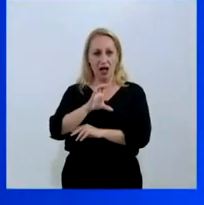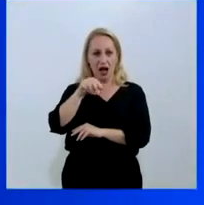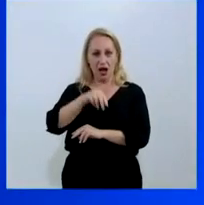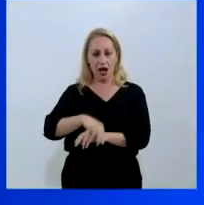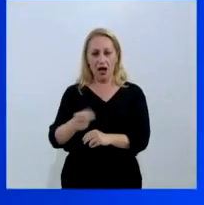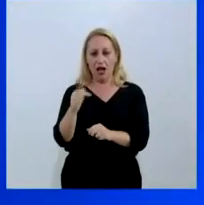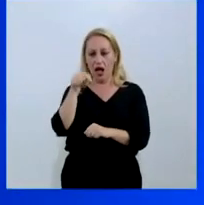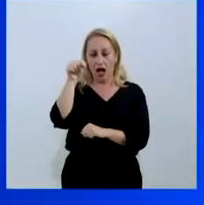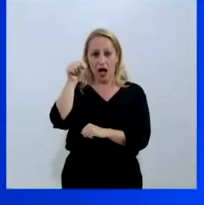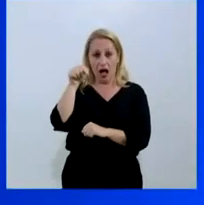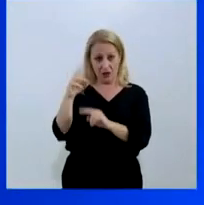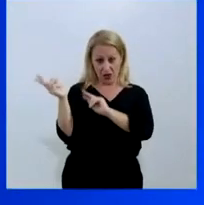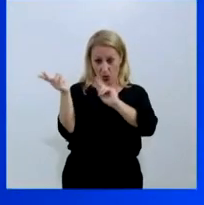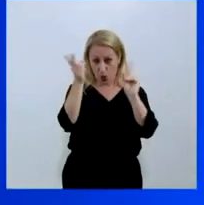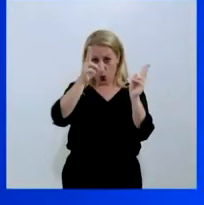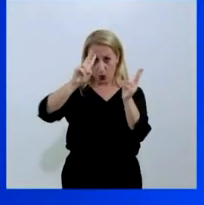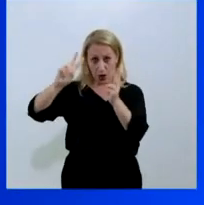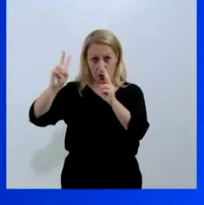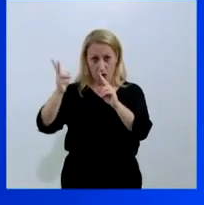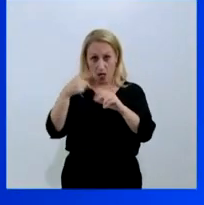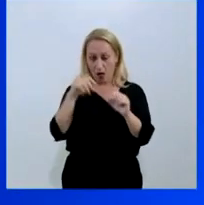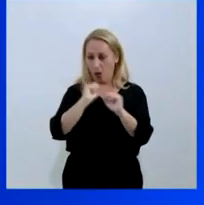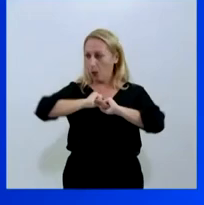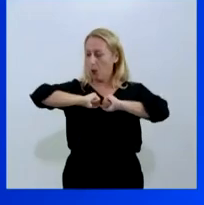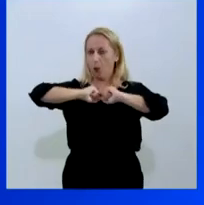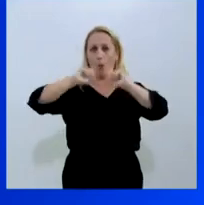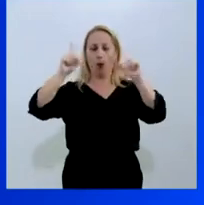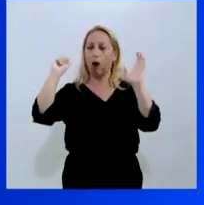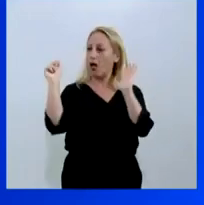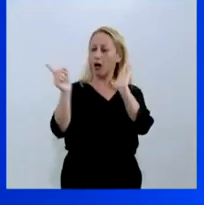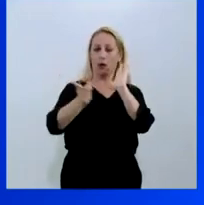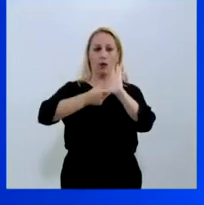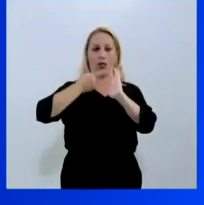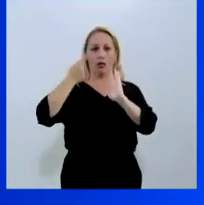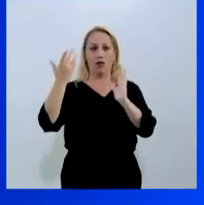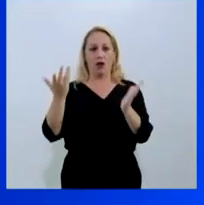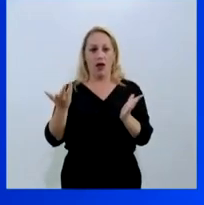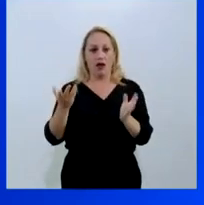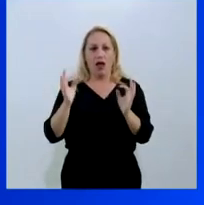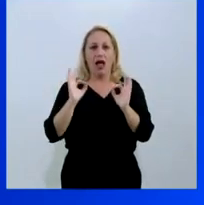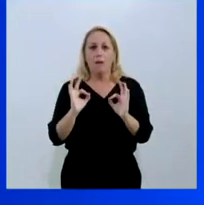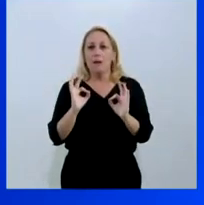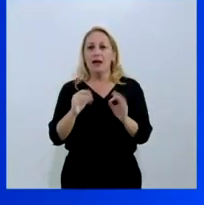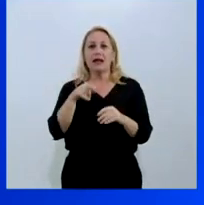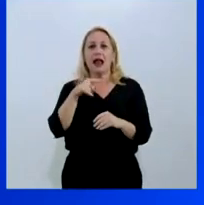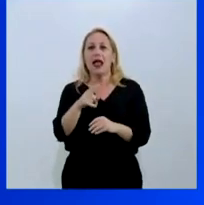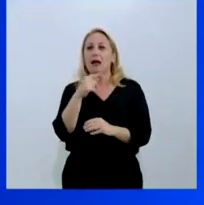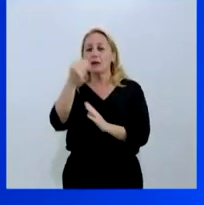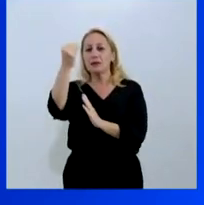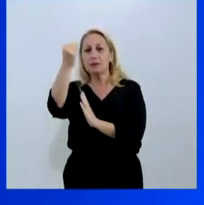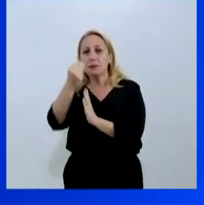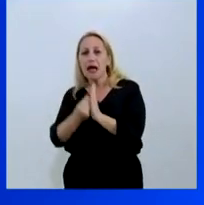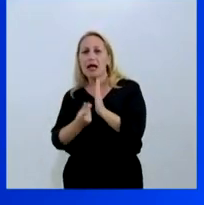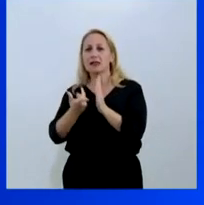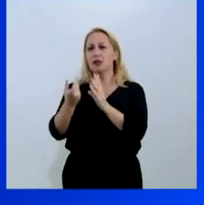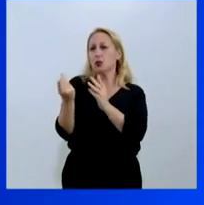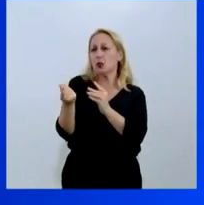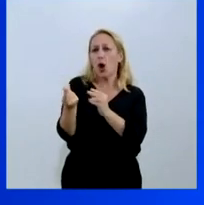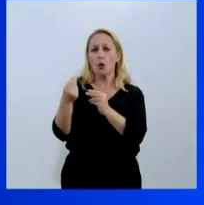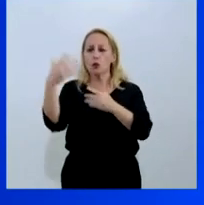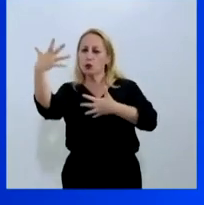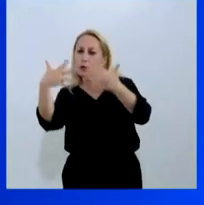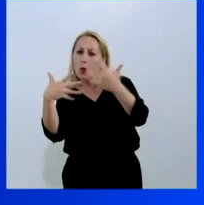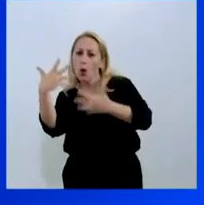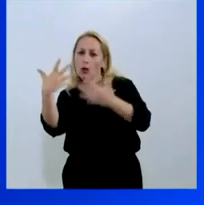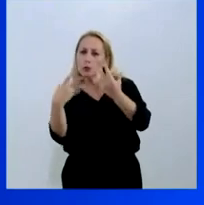Θεσσαλία ήταν πράγματι πρωτοφανές και θα έλεγα έξω από τα δεδομένα και τα μοντέλα τα οποία